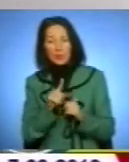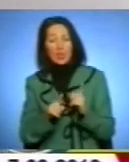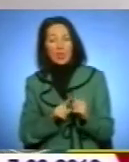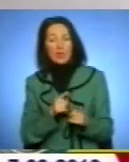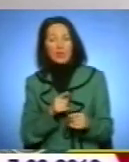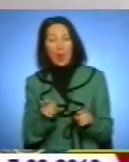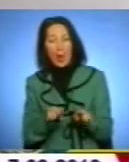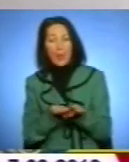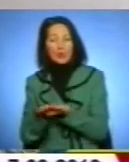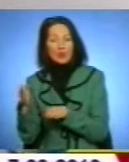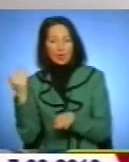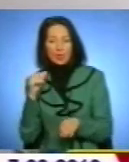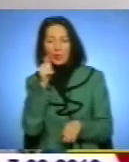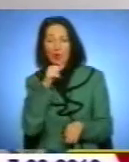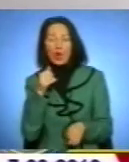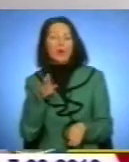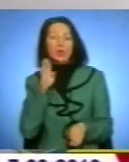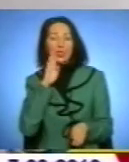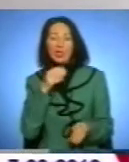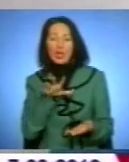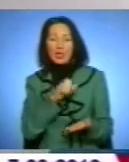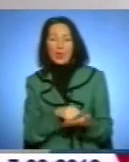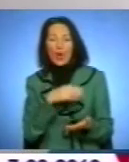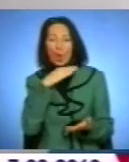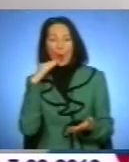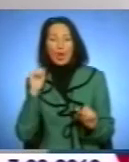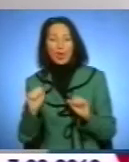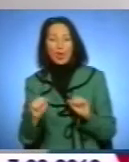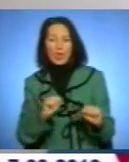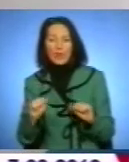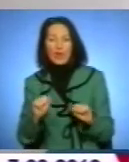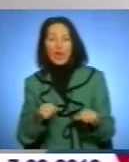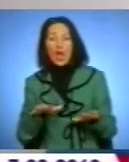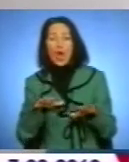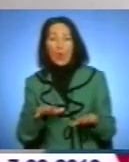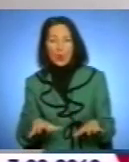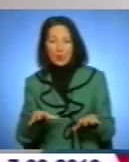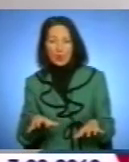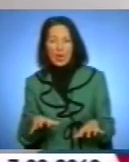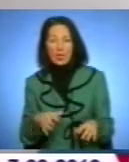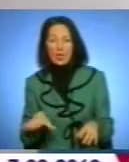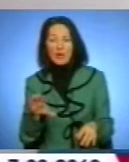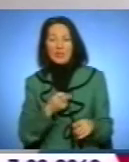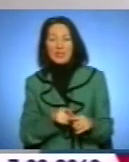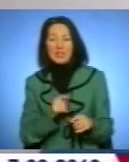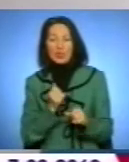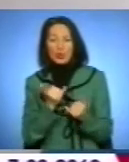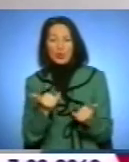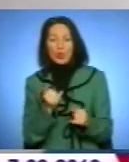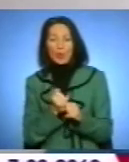десь багато займають керівних посад. І все те, що сьогодні робиться для жінок,